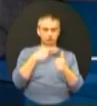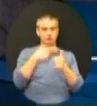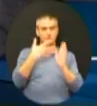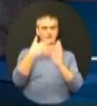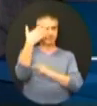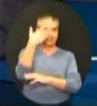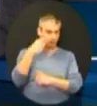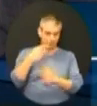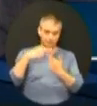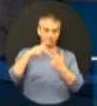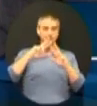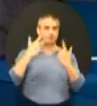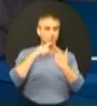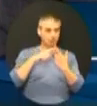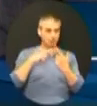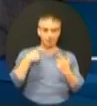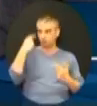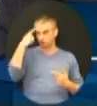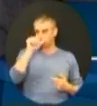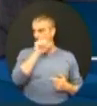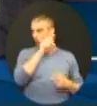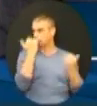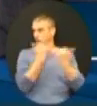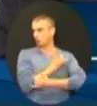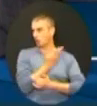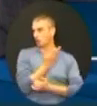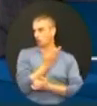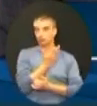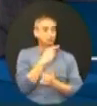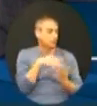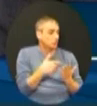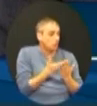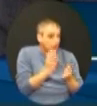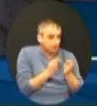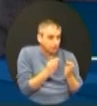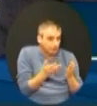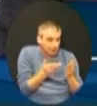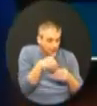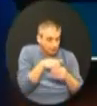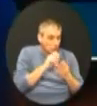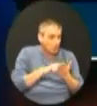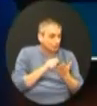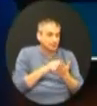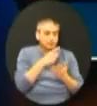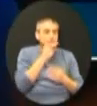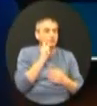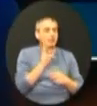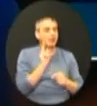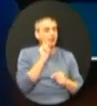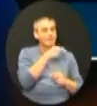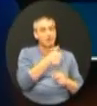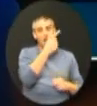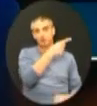של מבקר המדינה ערכת בקרה ציבורי בקרה תקש רגע ויועץ המשפטי בתוך המשרד אמור להגיע